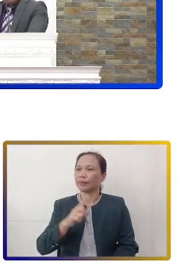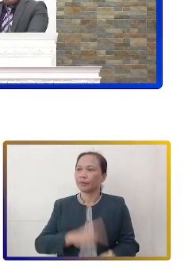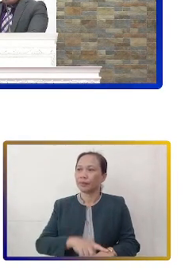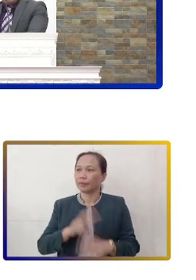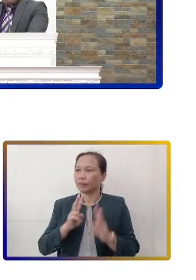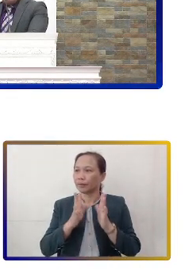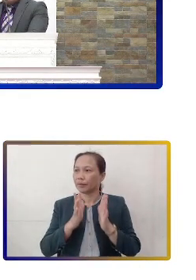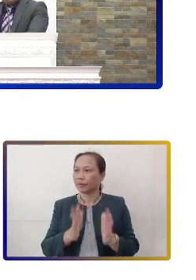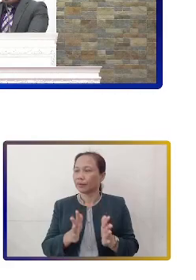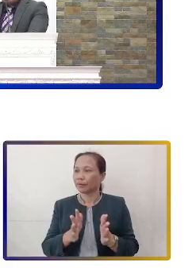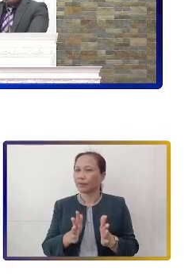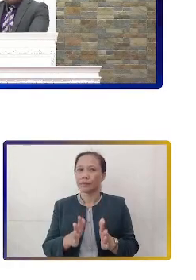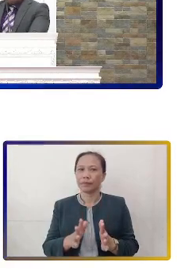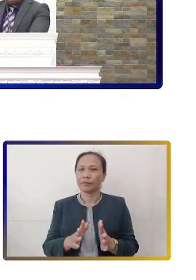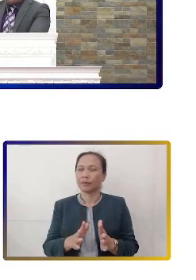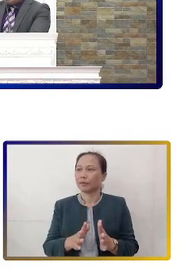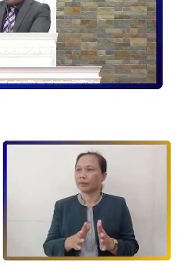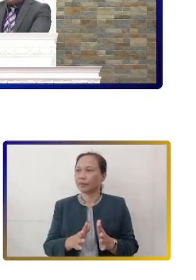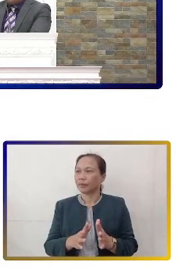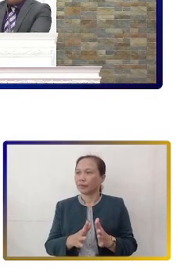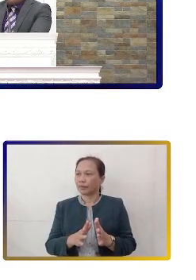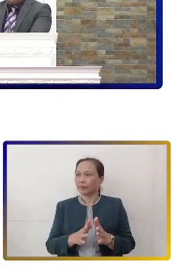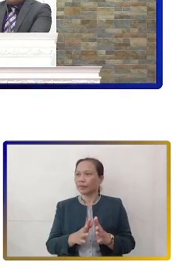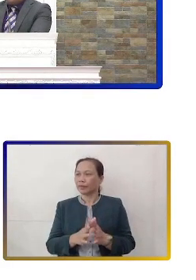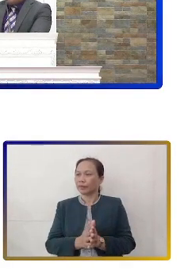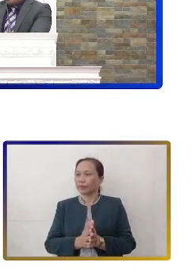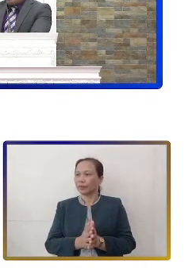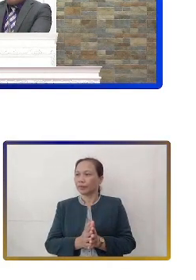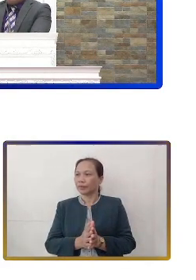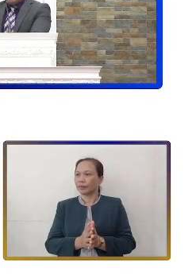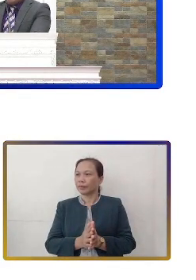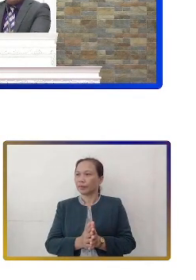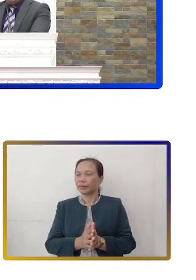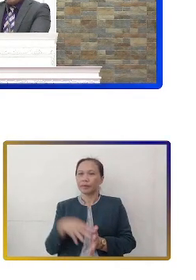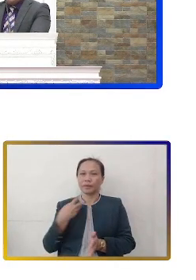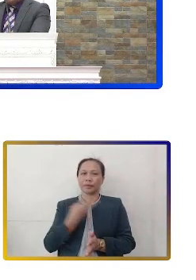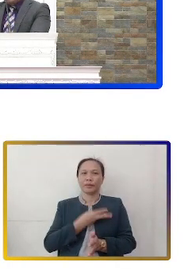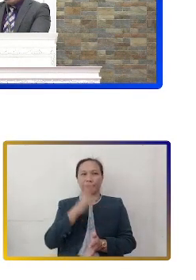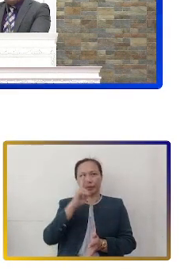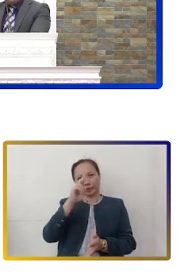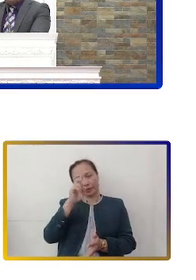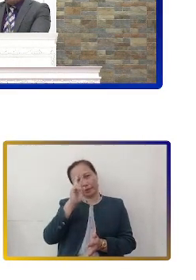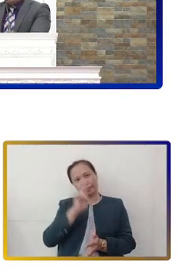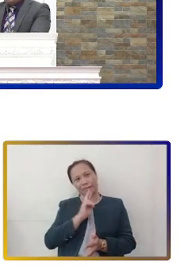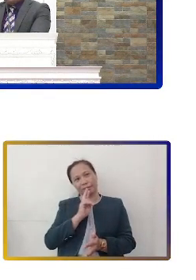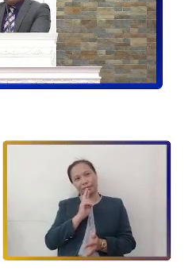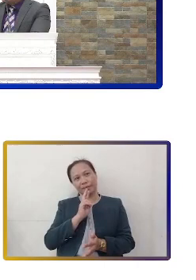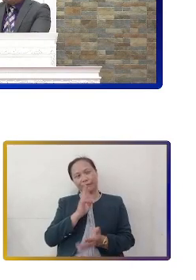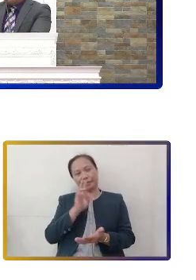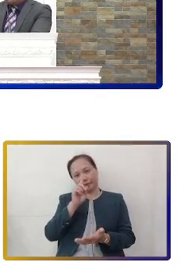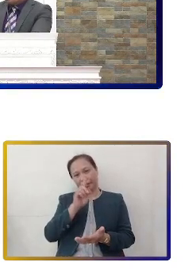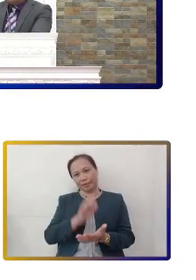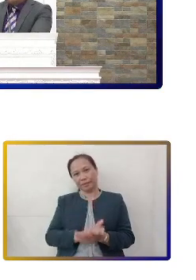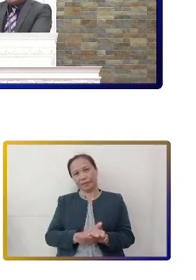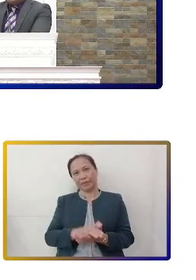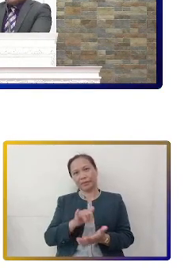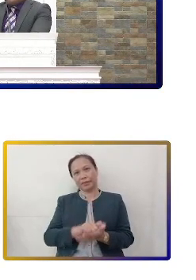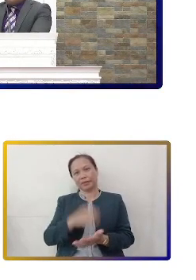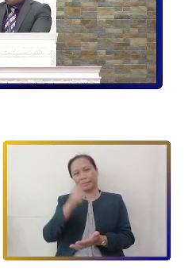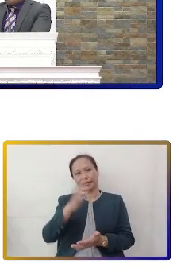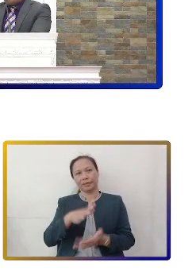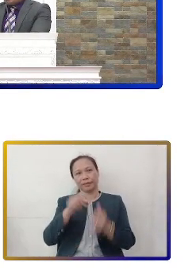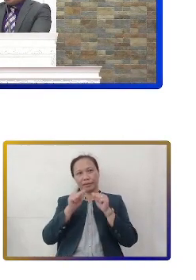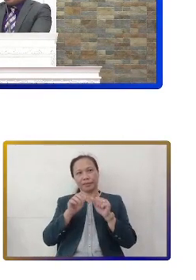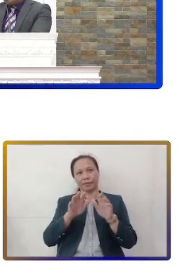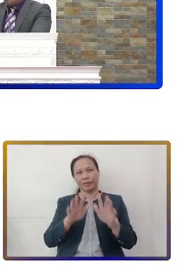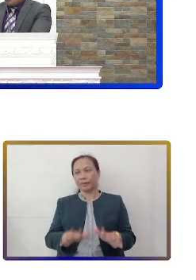namin, keep tuning in po. And kami po ay naniniwala that God will also bless you with a message na inyong